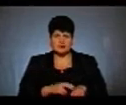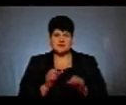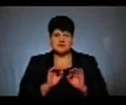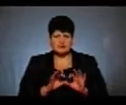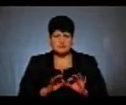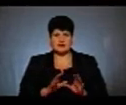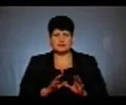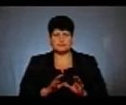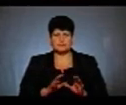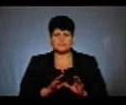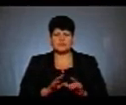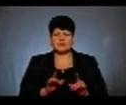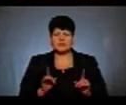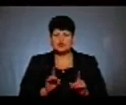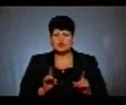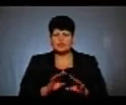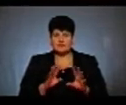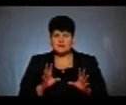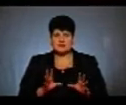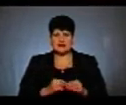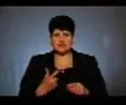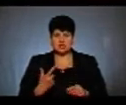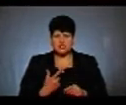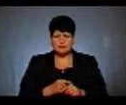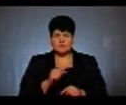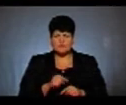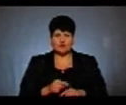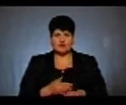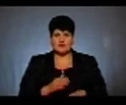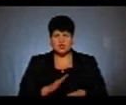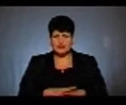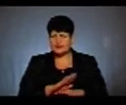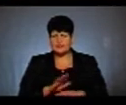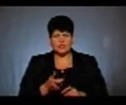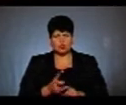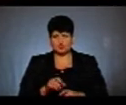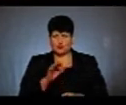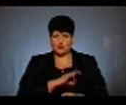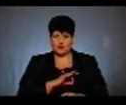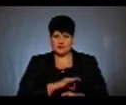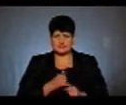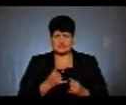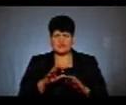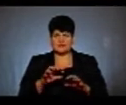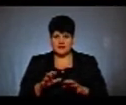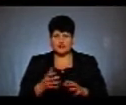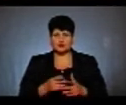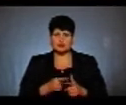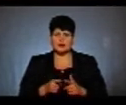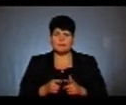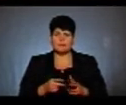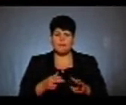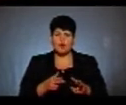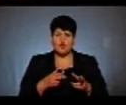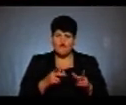Мені мій ветеринар розповів, що взагалі саме щеплення, воно важке і воно не зовсім корисне для тварин. Це якщо на полювання, на